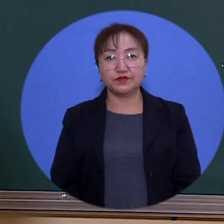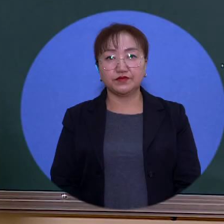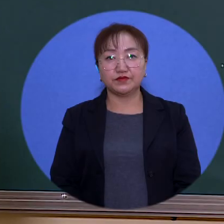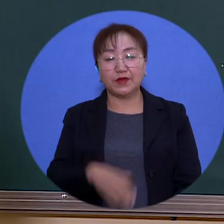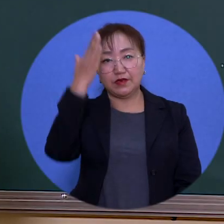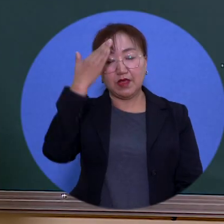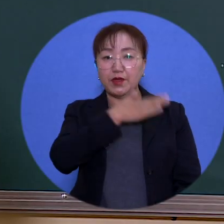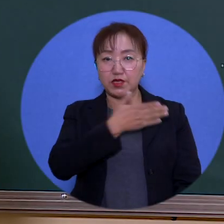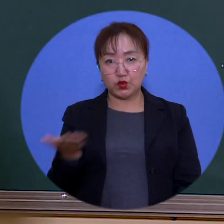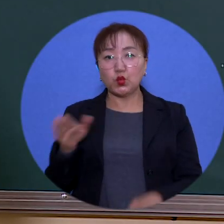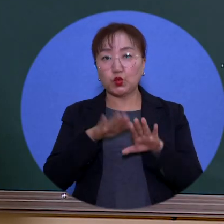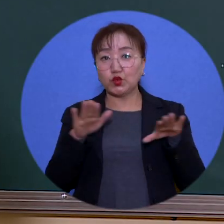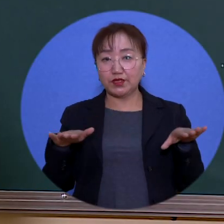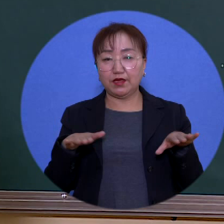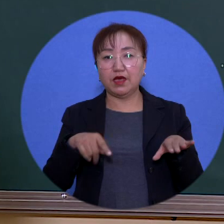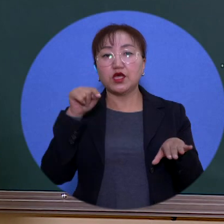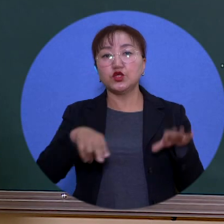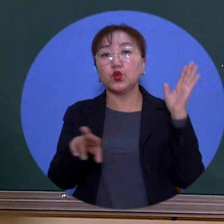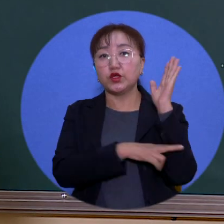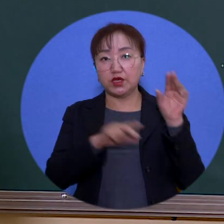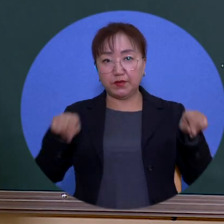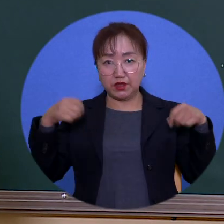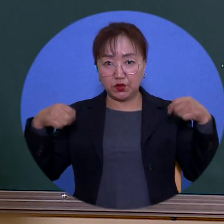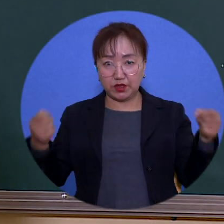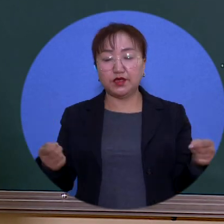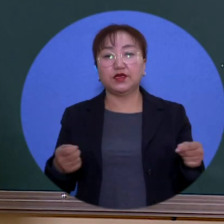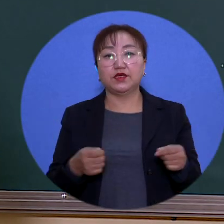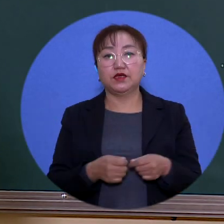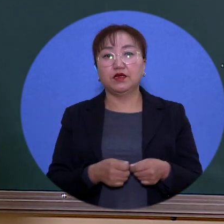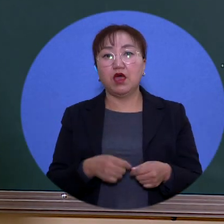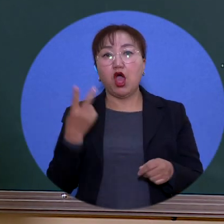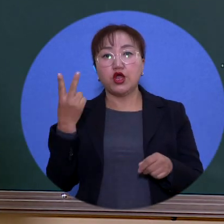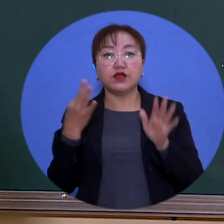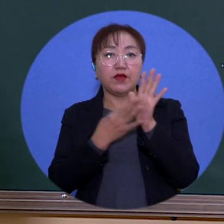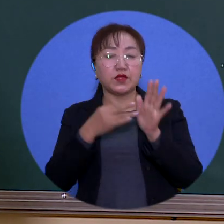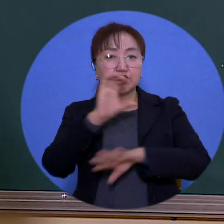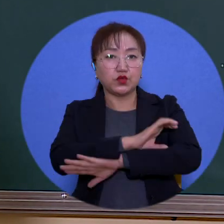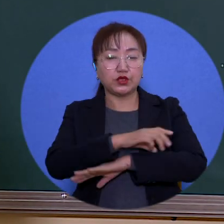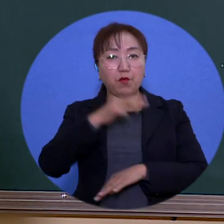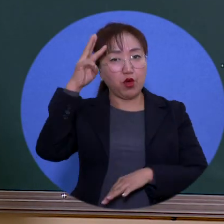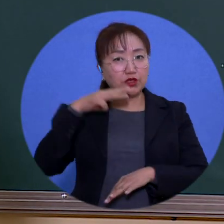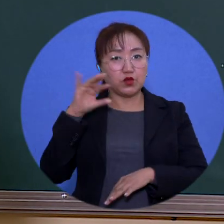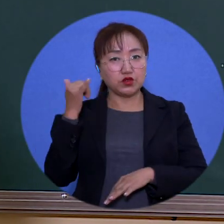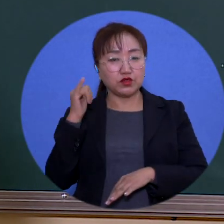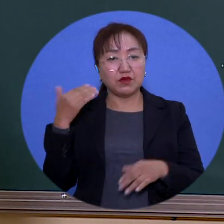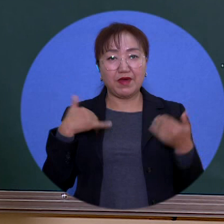འསྲིག ཏར ཁོ དམ པའི ཐར དགས གས སྐྵིག དང ཁའི པའི གའི ཁང